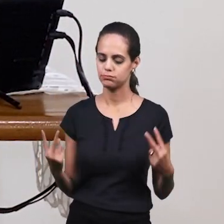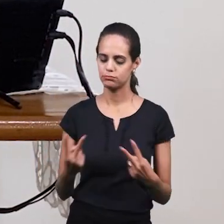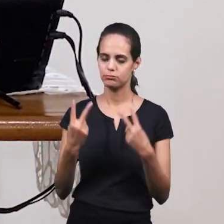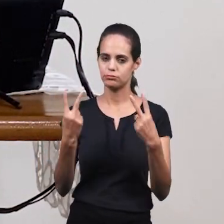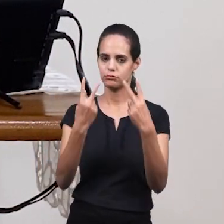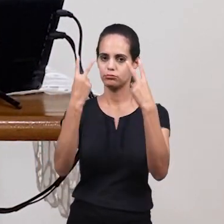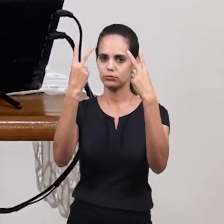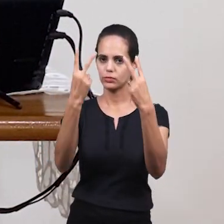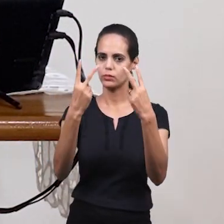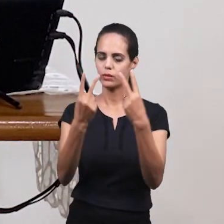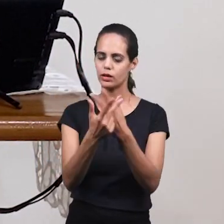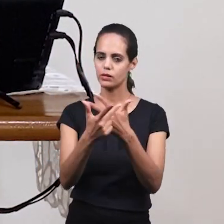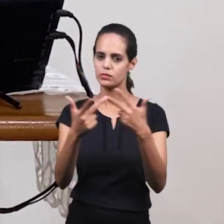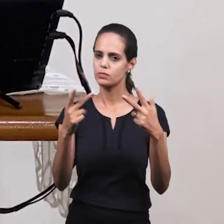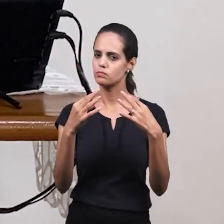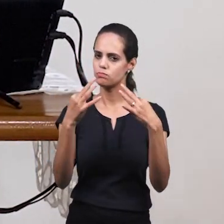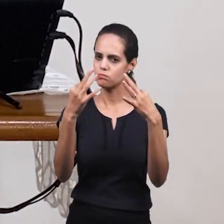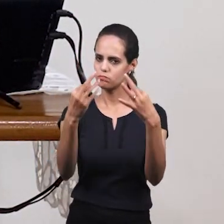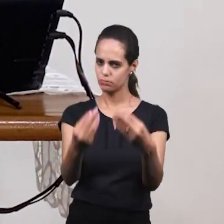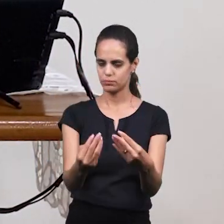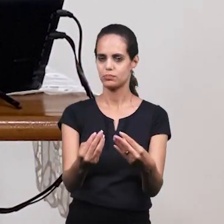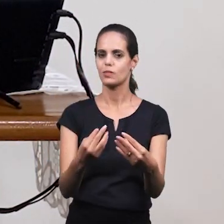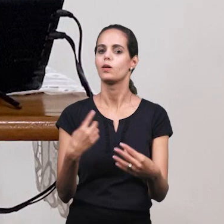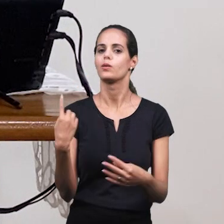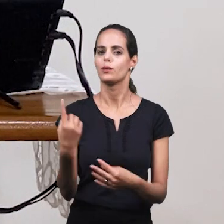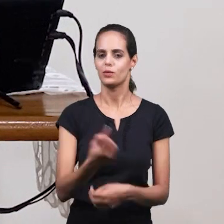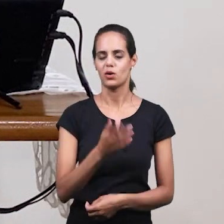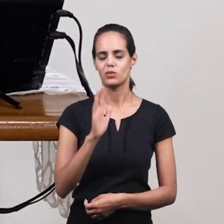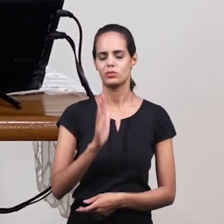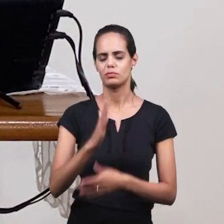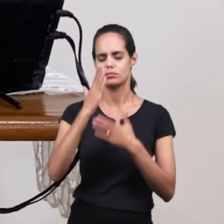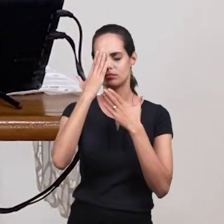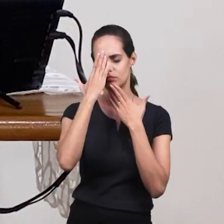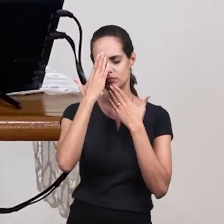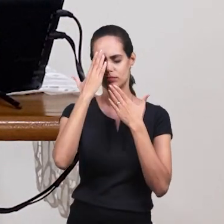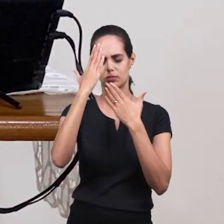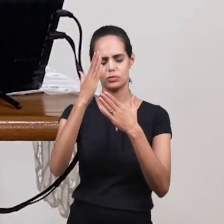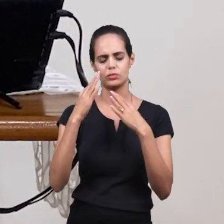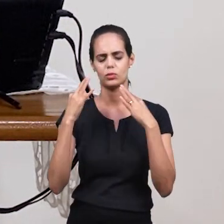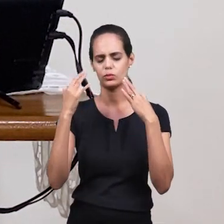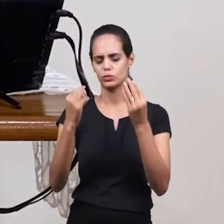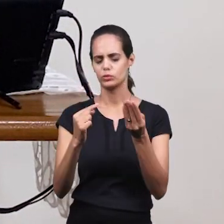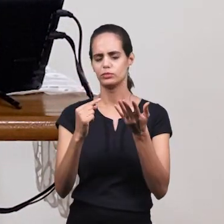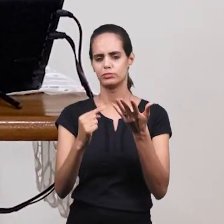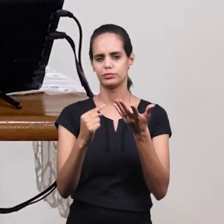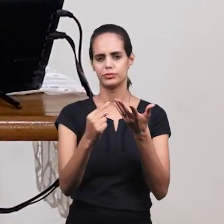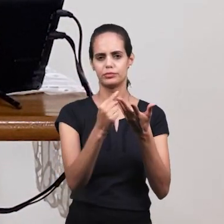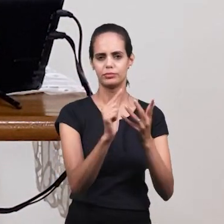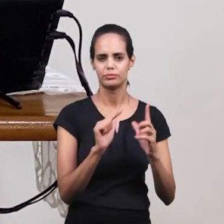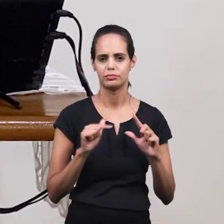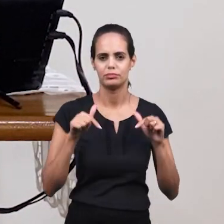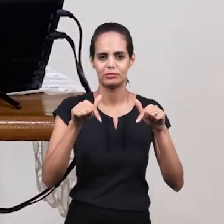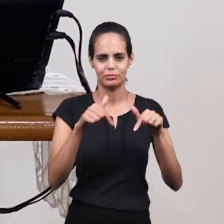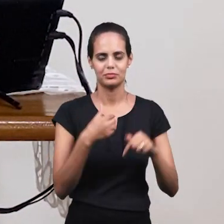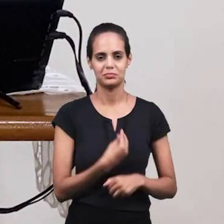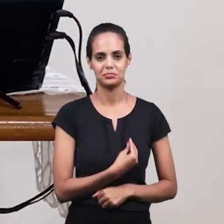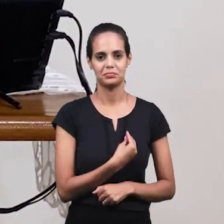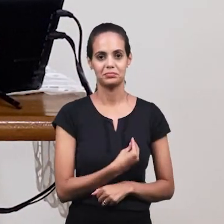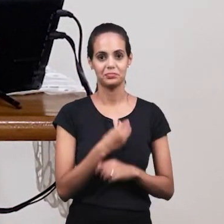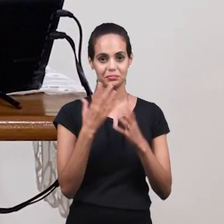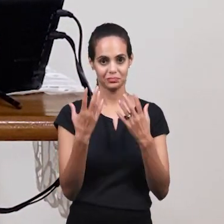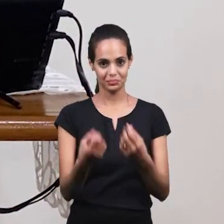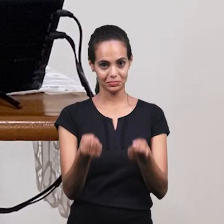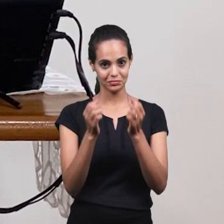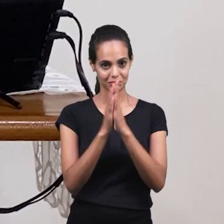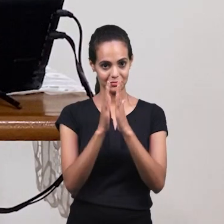choses. Et nous glorifions déjà tout ce qu'il a effectué dans notre vie. Nous allons prier.